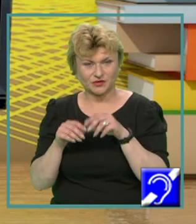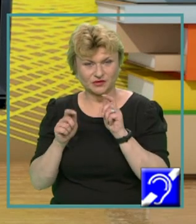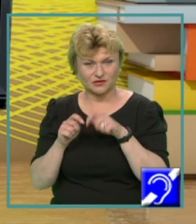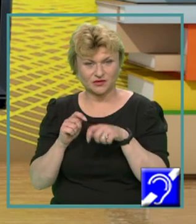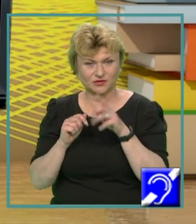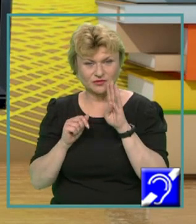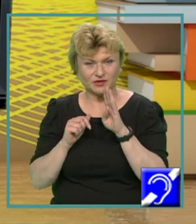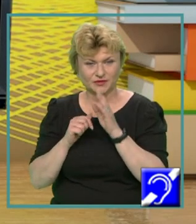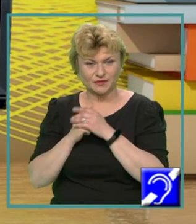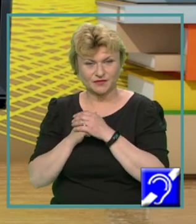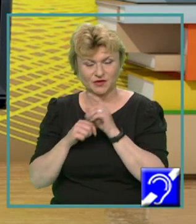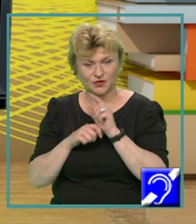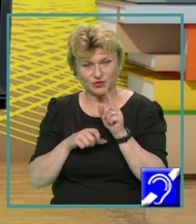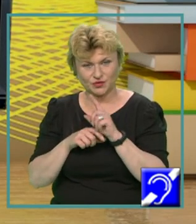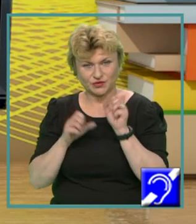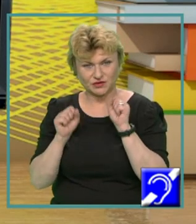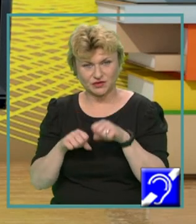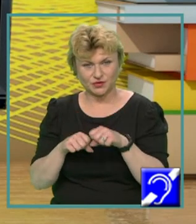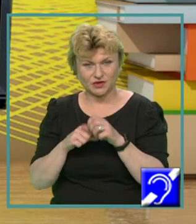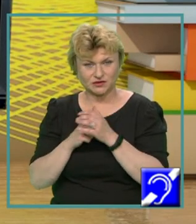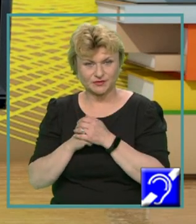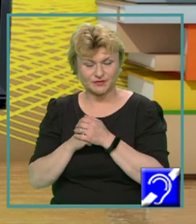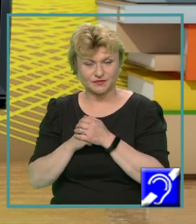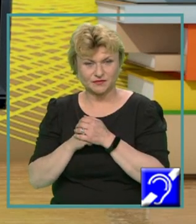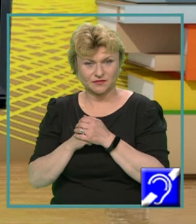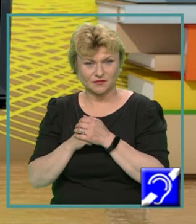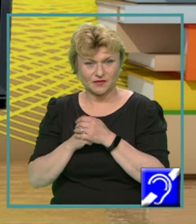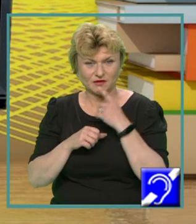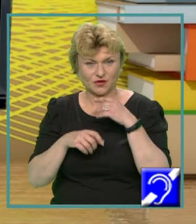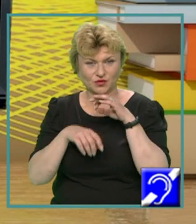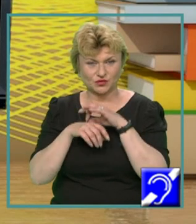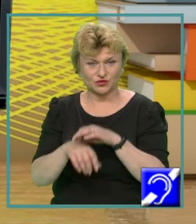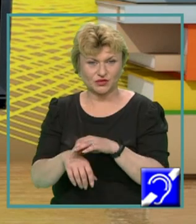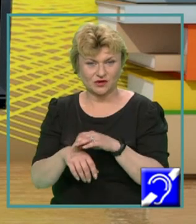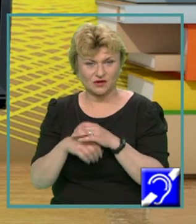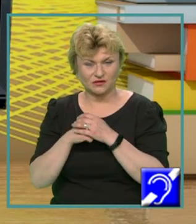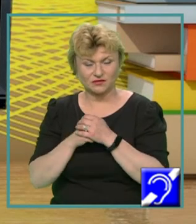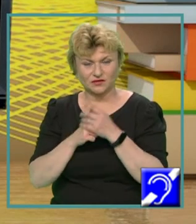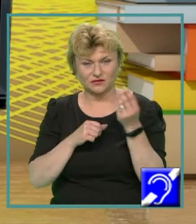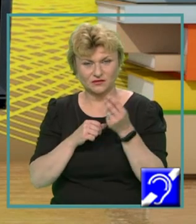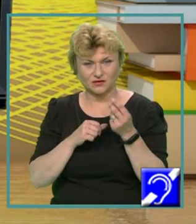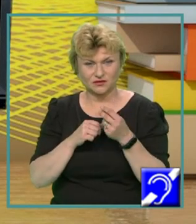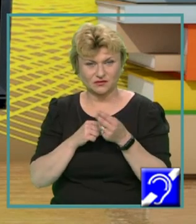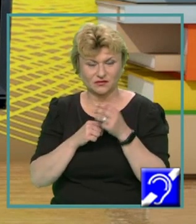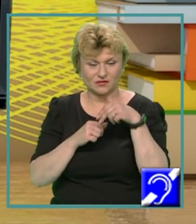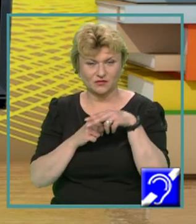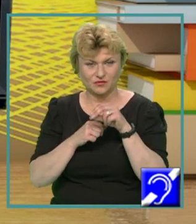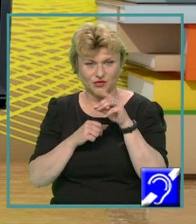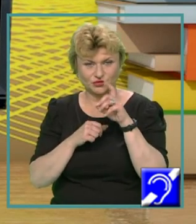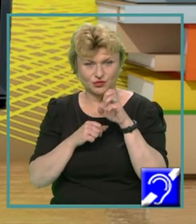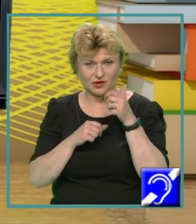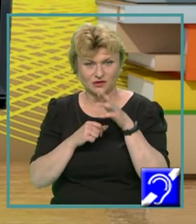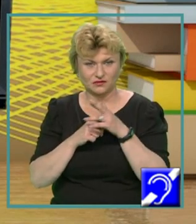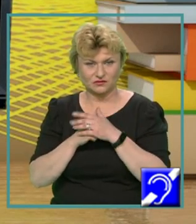Ni se cer, iată, 3 fascicule la subiectul 3. 3 căi de conducere ascendente sau descendente medulare. Și